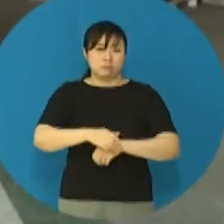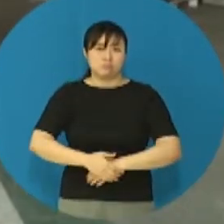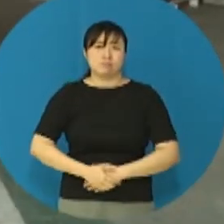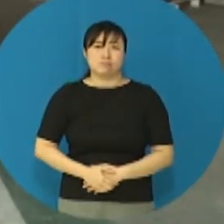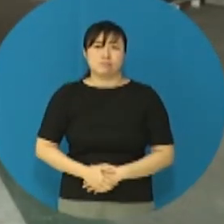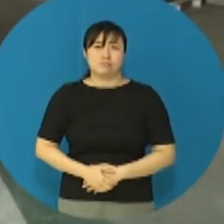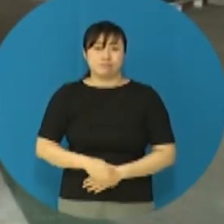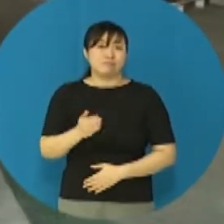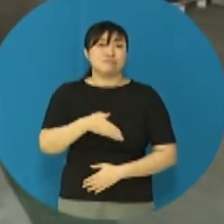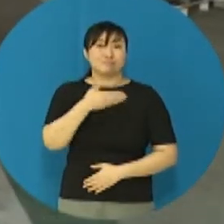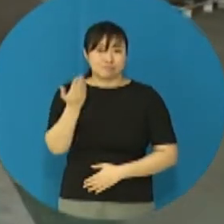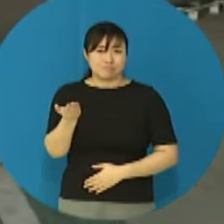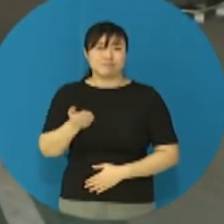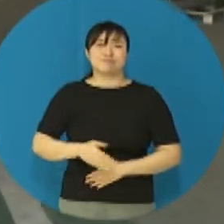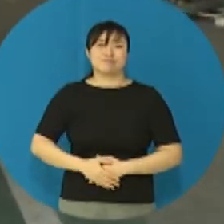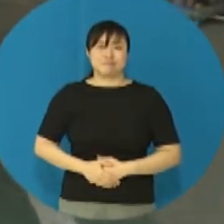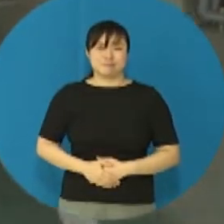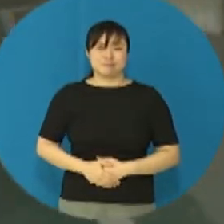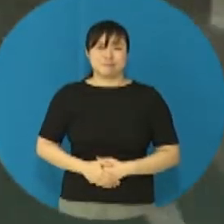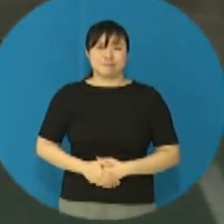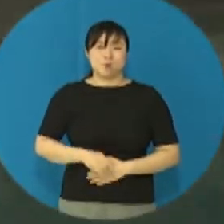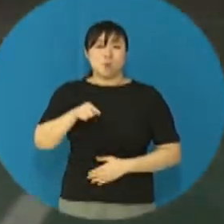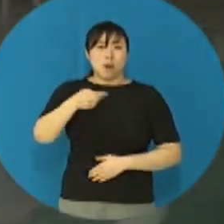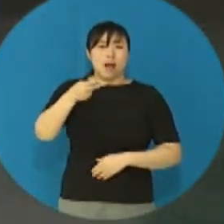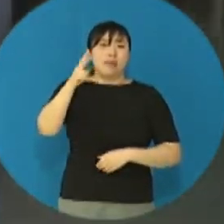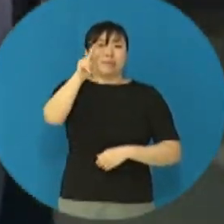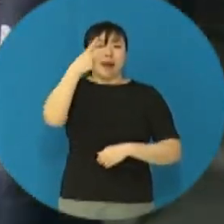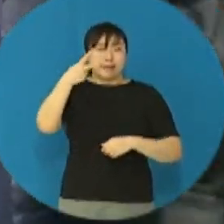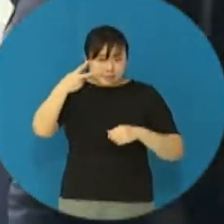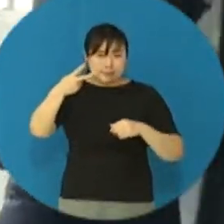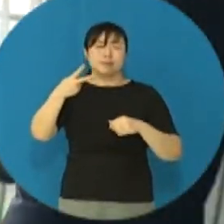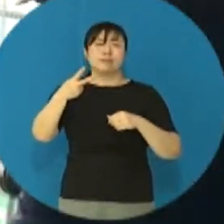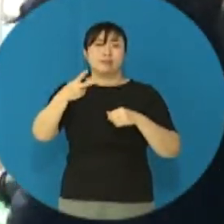では次参りましょう。 はい、 こちらが第二沈殿地です。